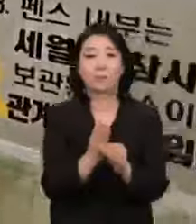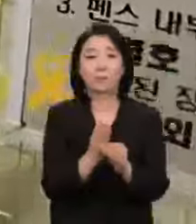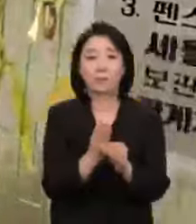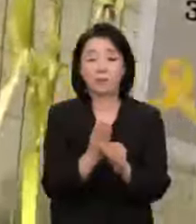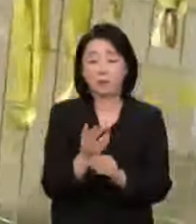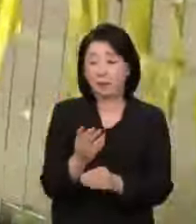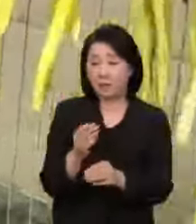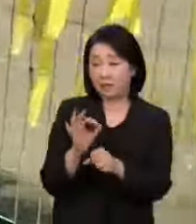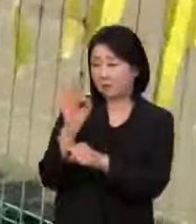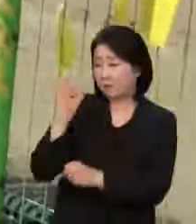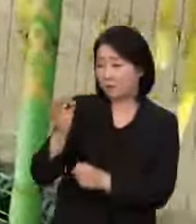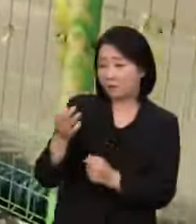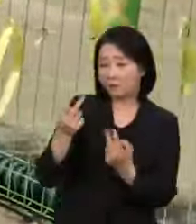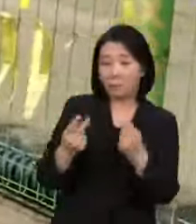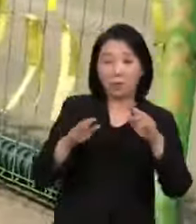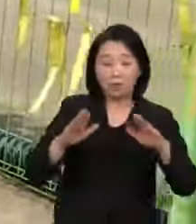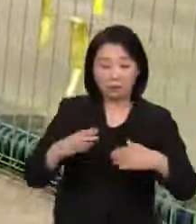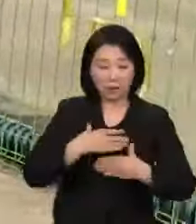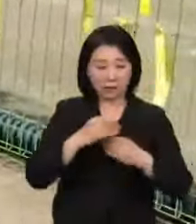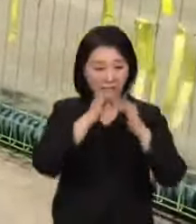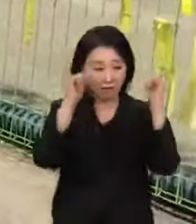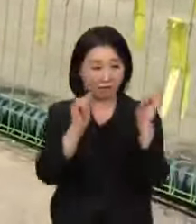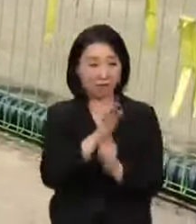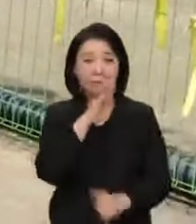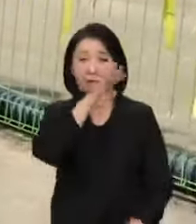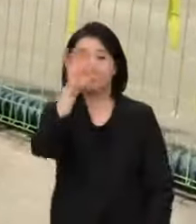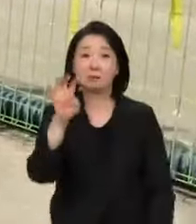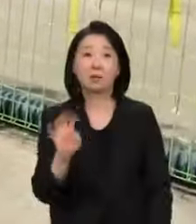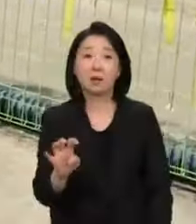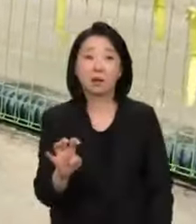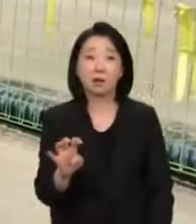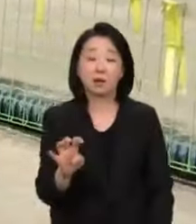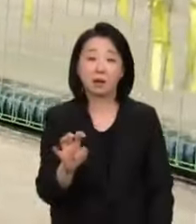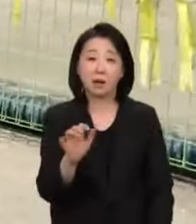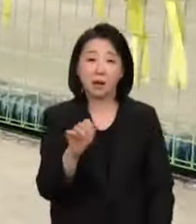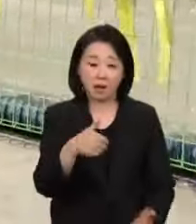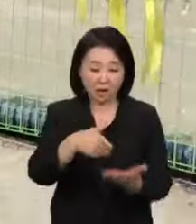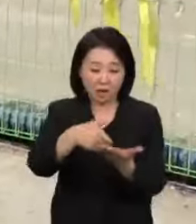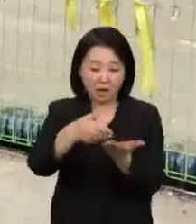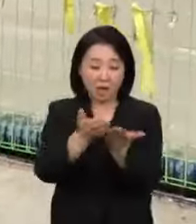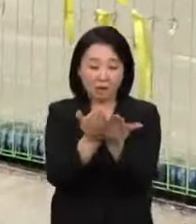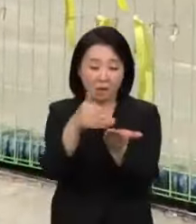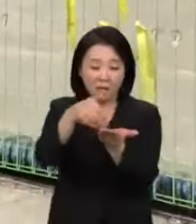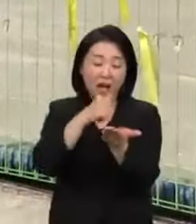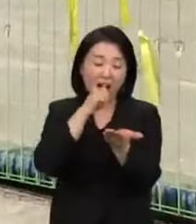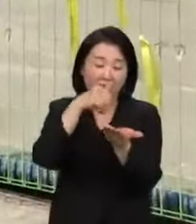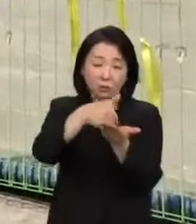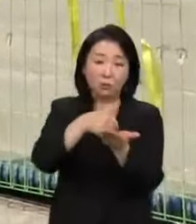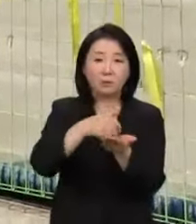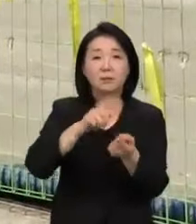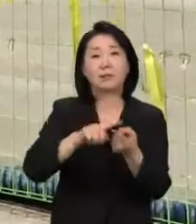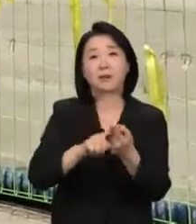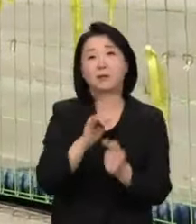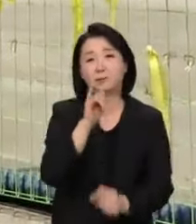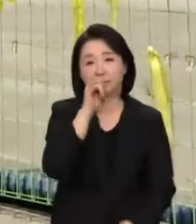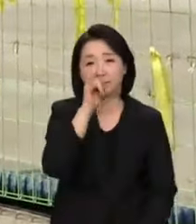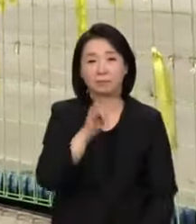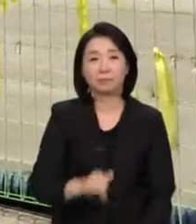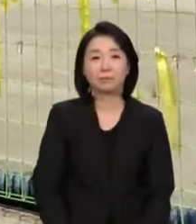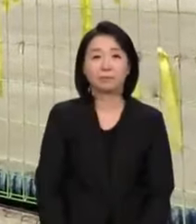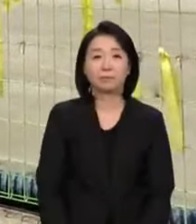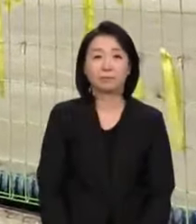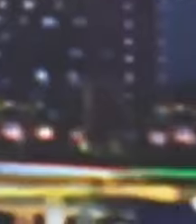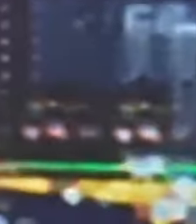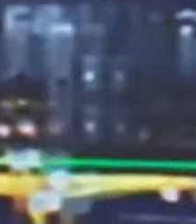그때보다 안전한 사회가 됐느냐는 물음과 함께 녹슨 세월호는 여전히 이 자리에 서 있습니다. JTBC 이은진입니다.